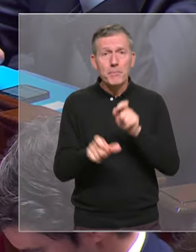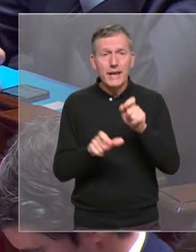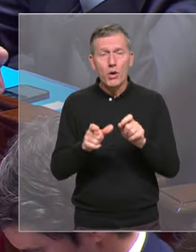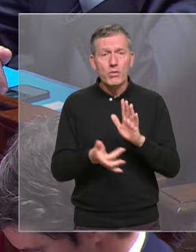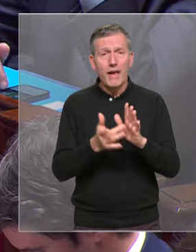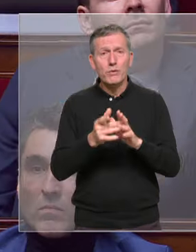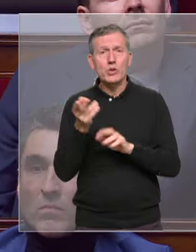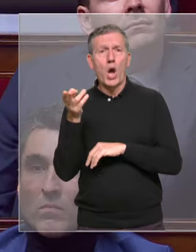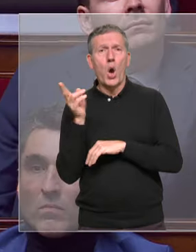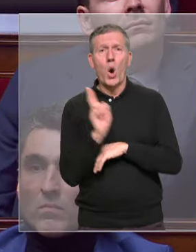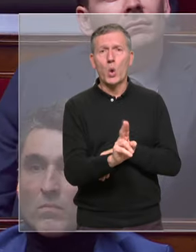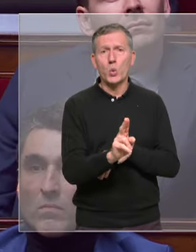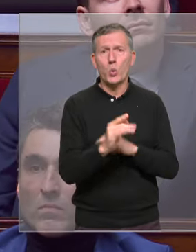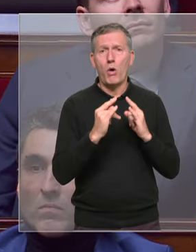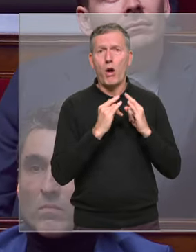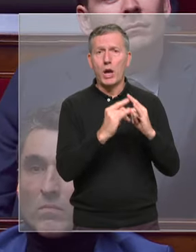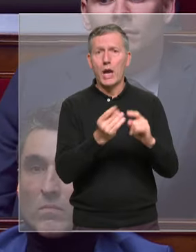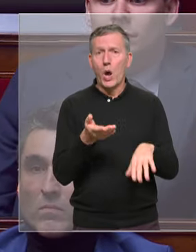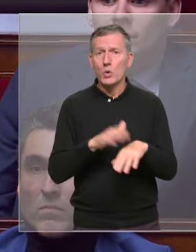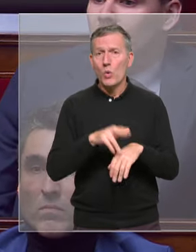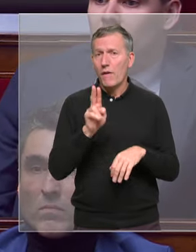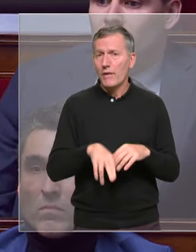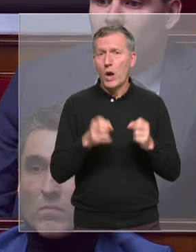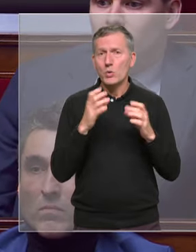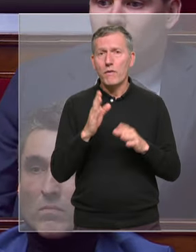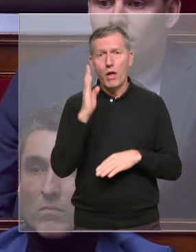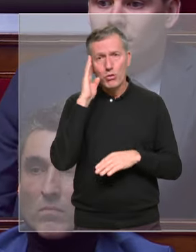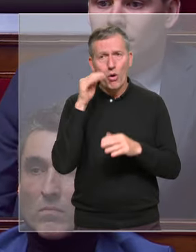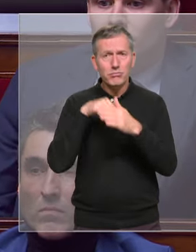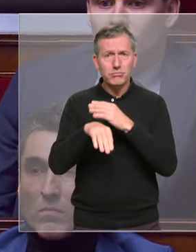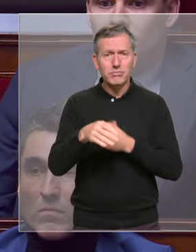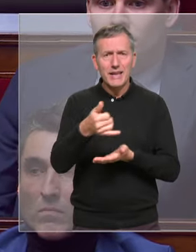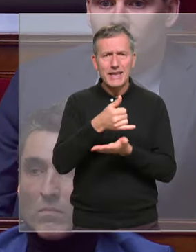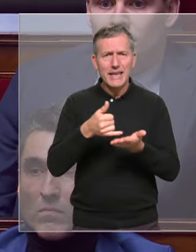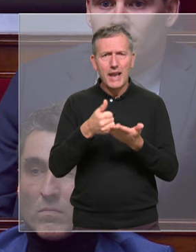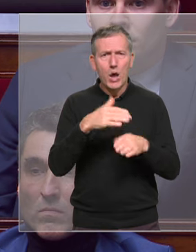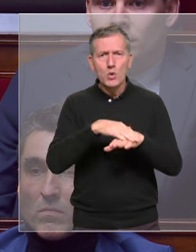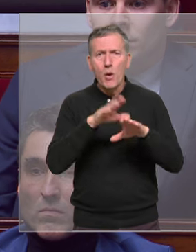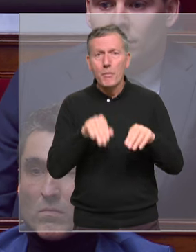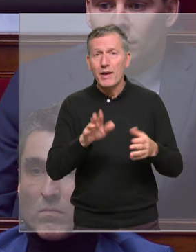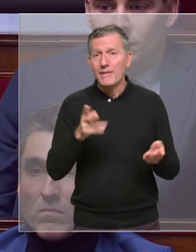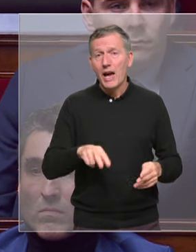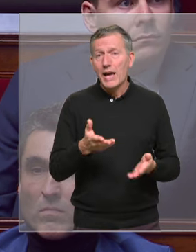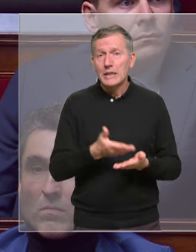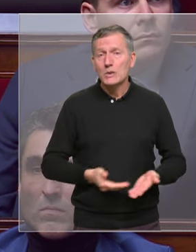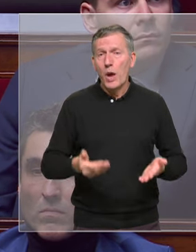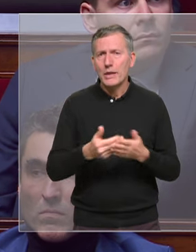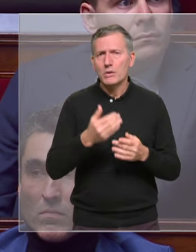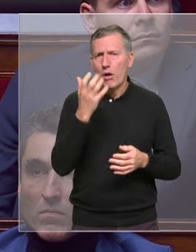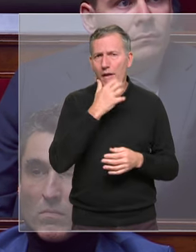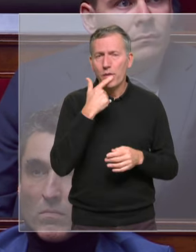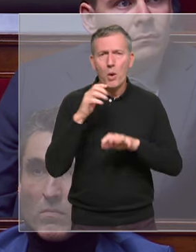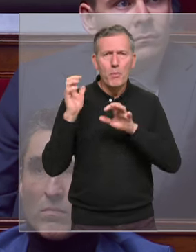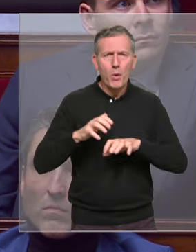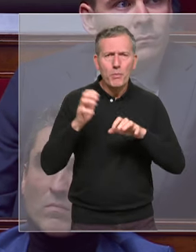réintégré brièvement le camp alors qu'ils étaient régulièrement hébergés sur l'île. Sur place, la situation est chaotique. La pluie empêche